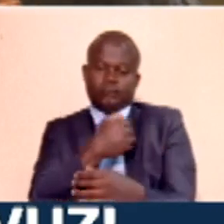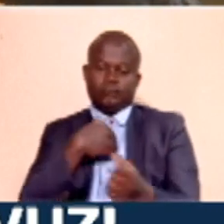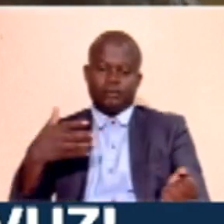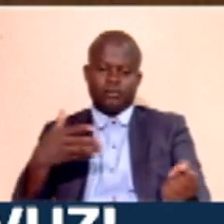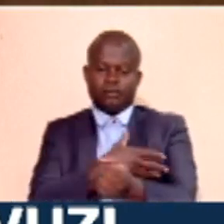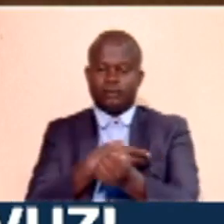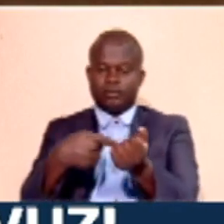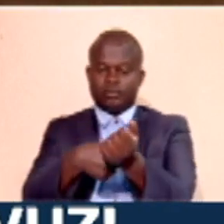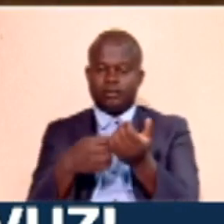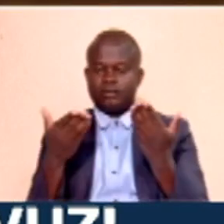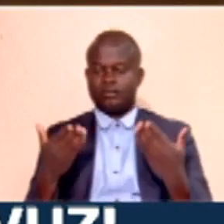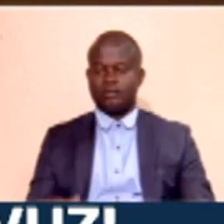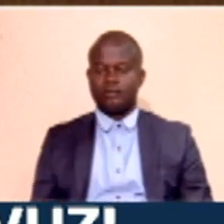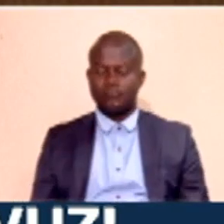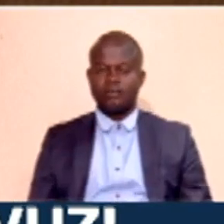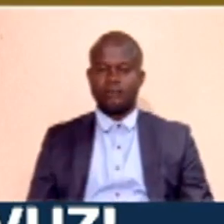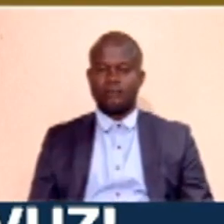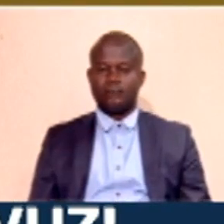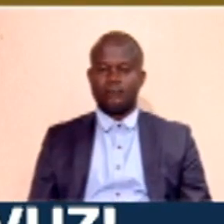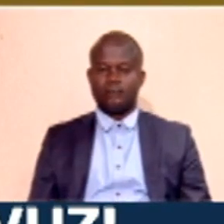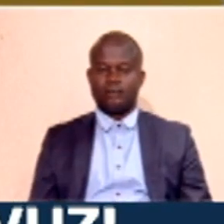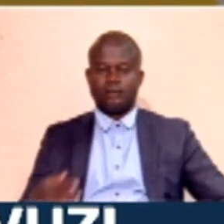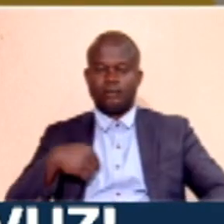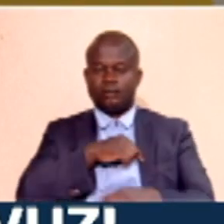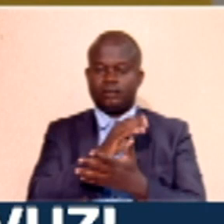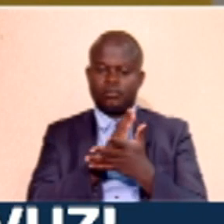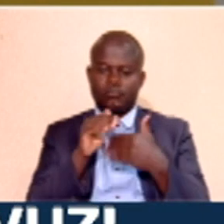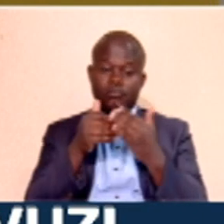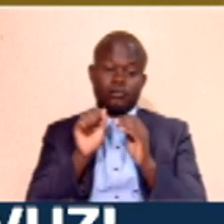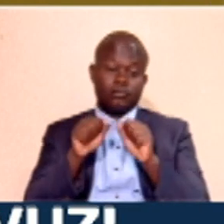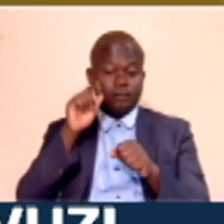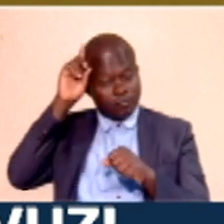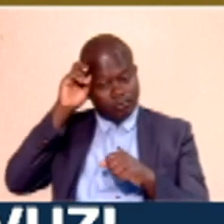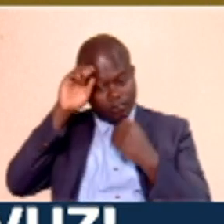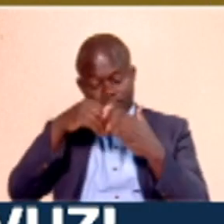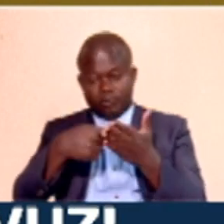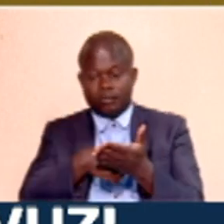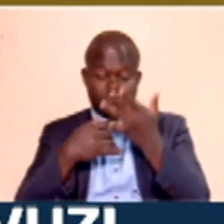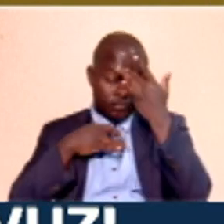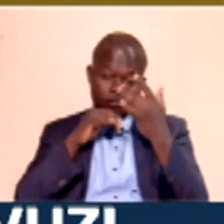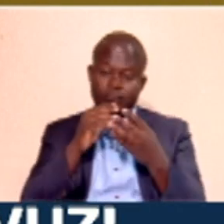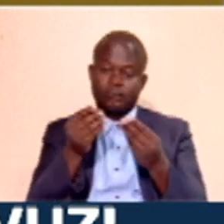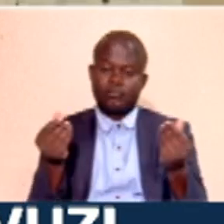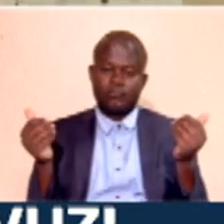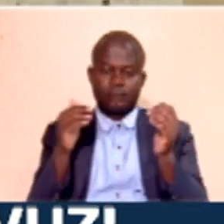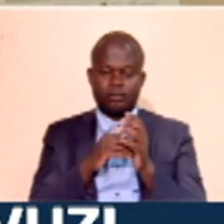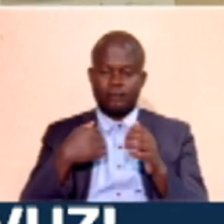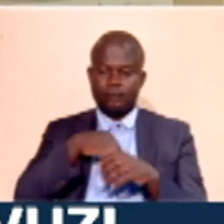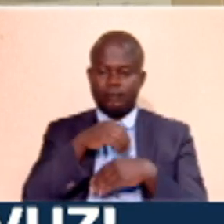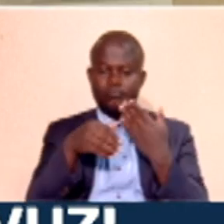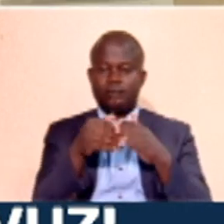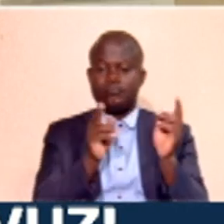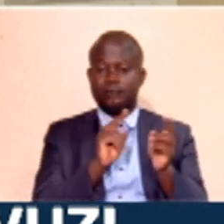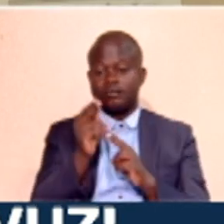bwo kubavura. Ni naho twari turi kuvuga yuko hari abashobora kuba bihitirira yuko bavura indwara zidakira kandi usanzwe tuzi ko